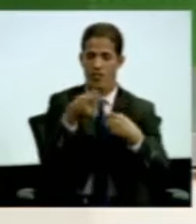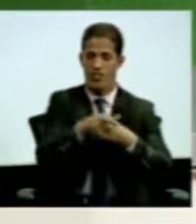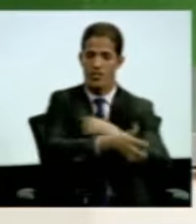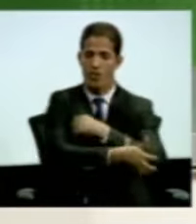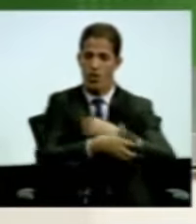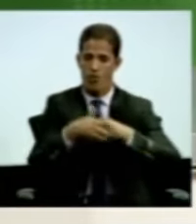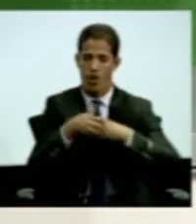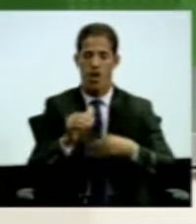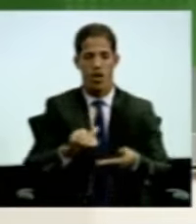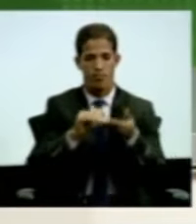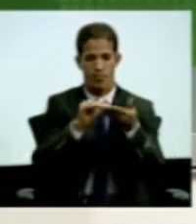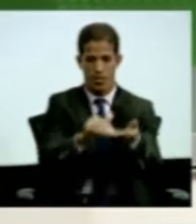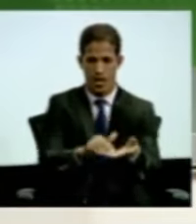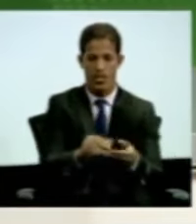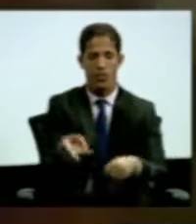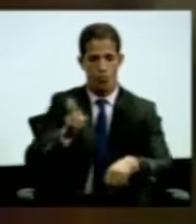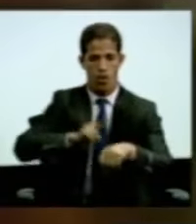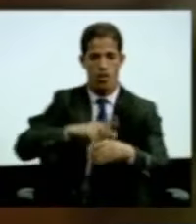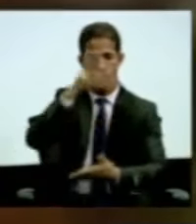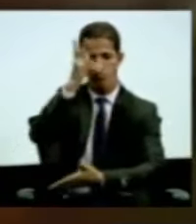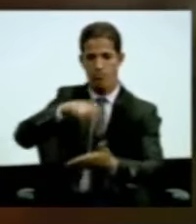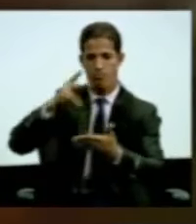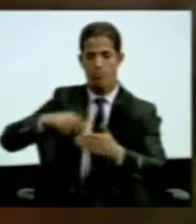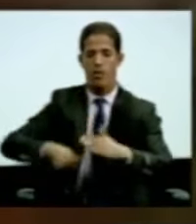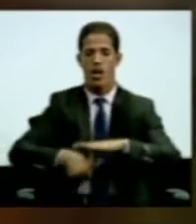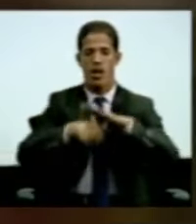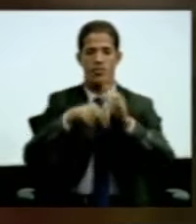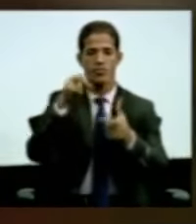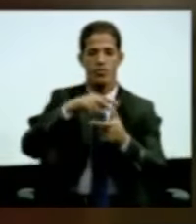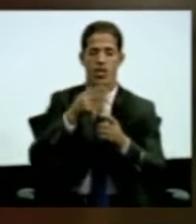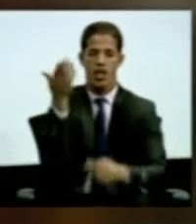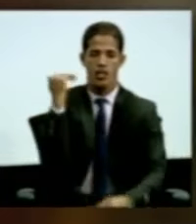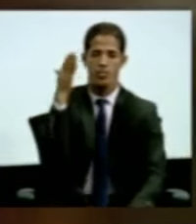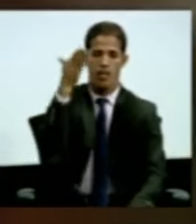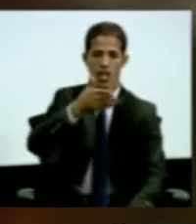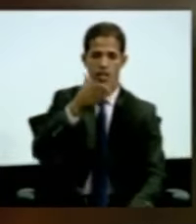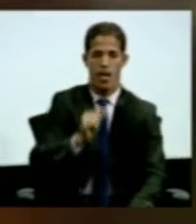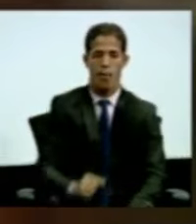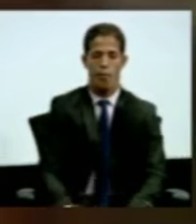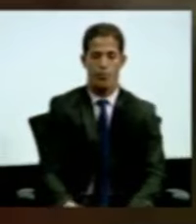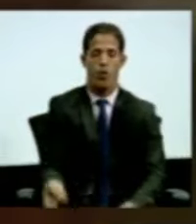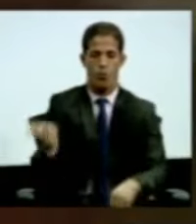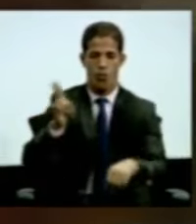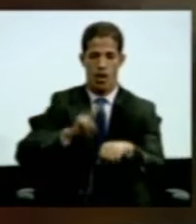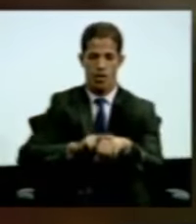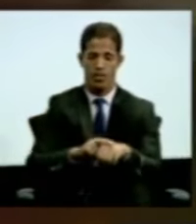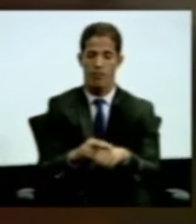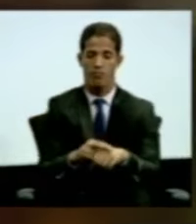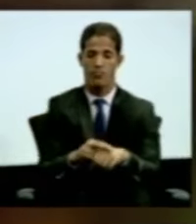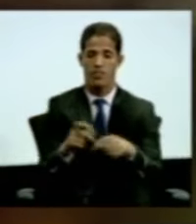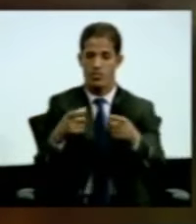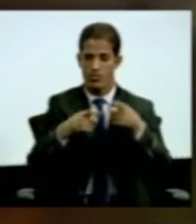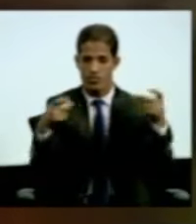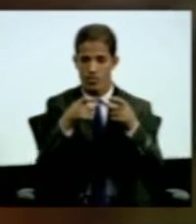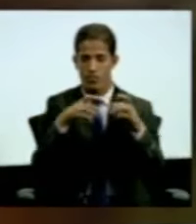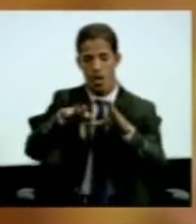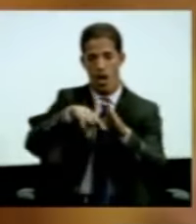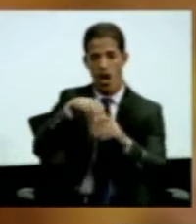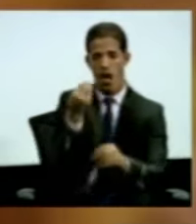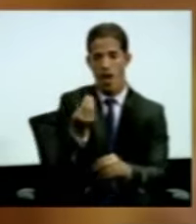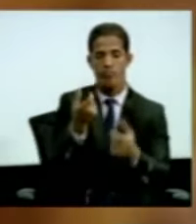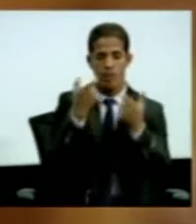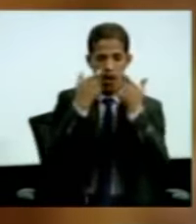والتي اعلن عنها رئيس الجمهوريه في خطابه للامه وخلص الاجتماع الى فتح تفتيش دقيق